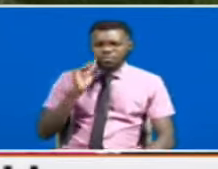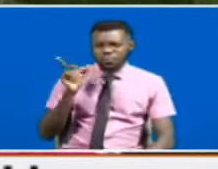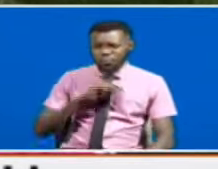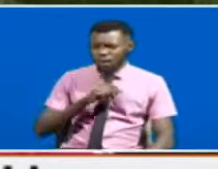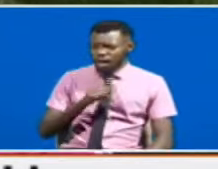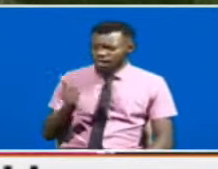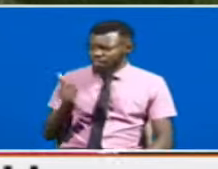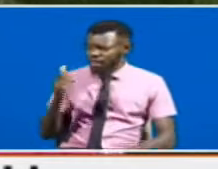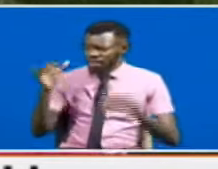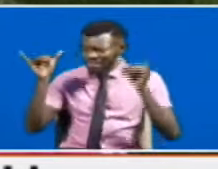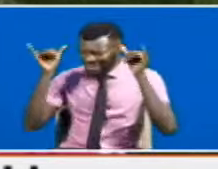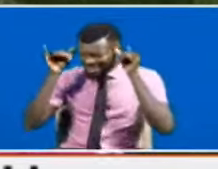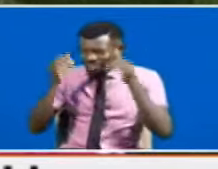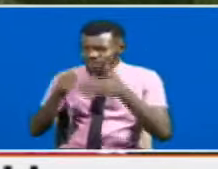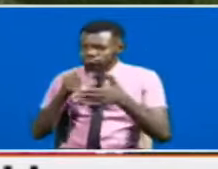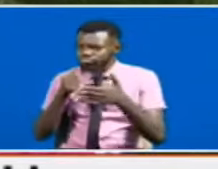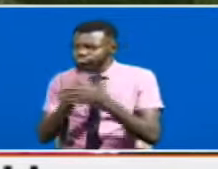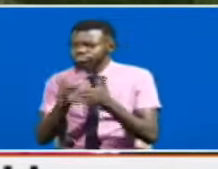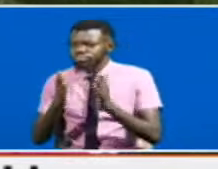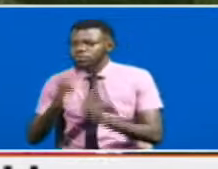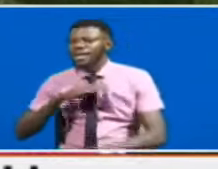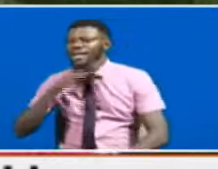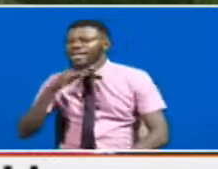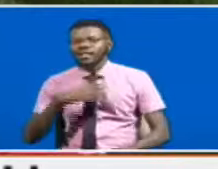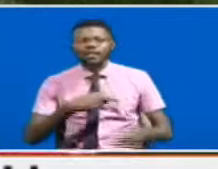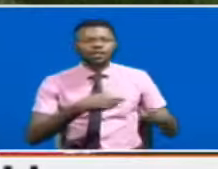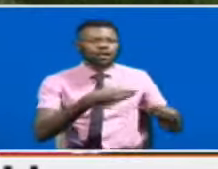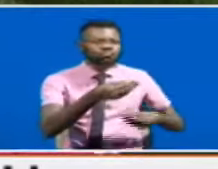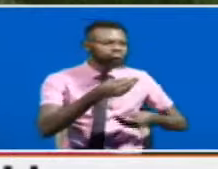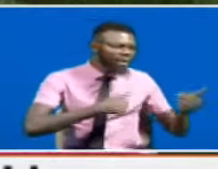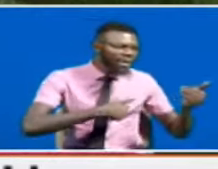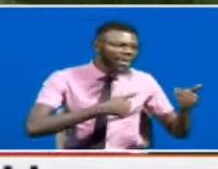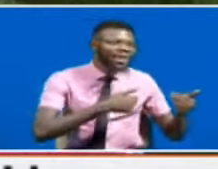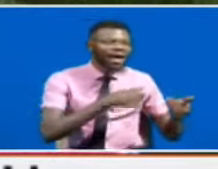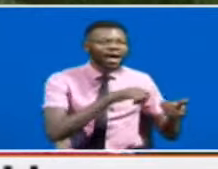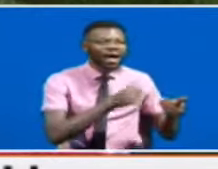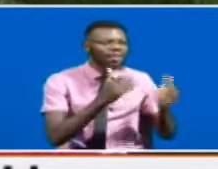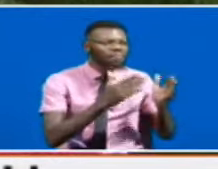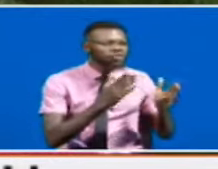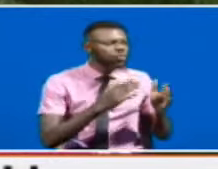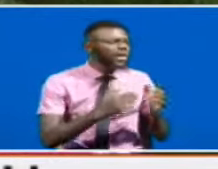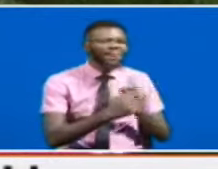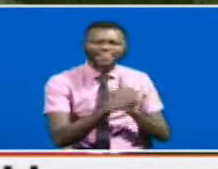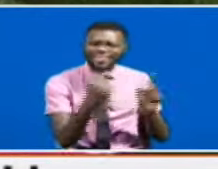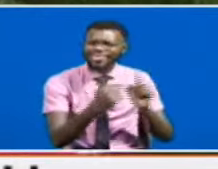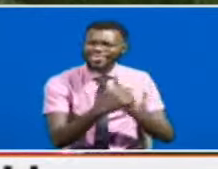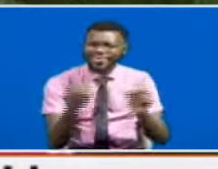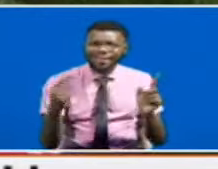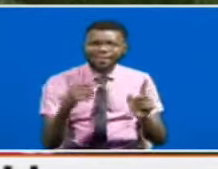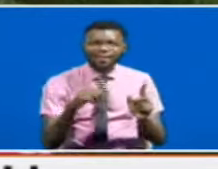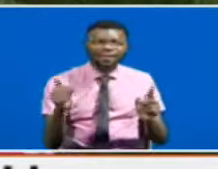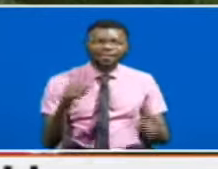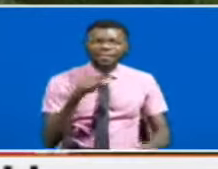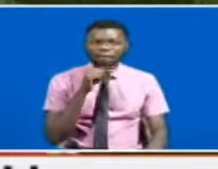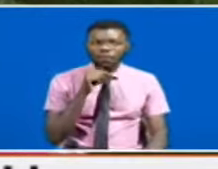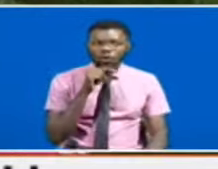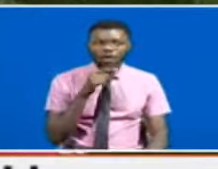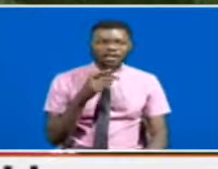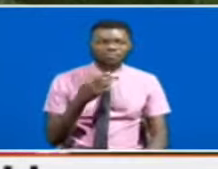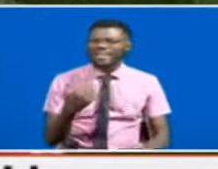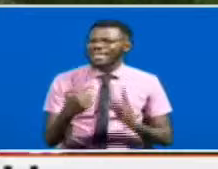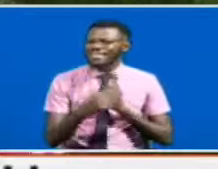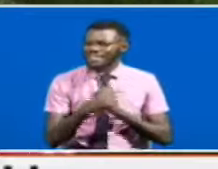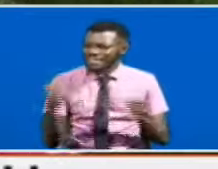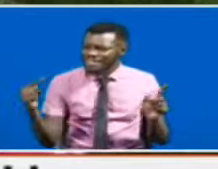mtu akafichwa, akauziwa mwingine, huko pia akaua mtu, akafichwa, akauzia kijana mwingine anaitwa CID. Pia kaua